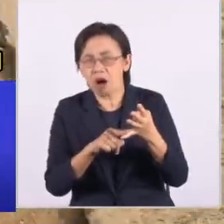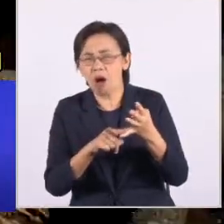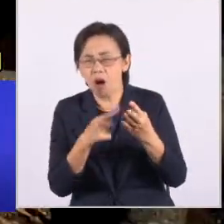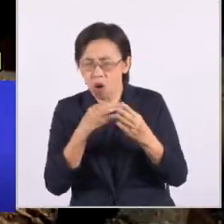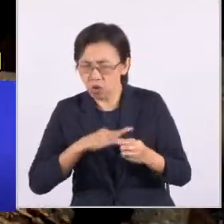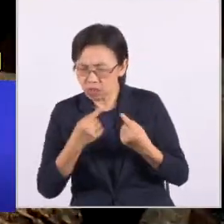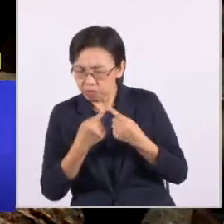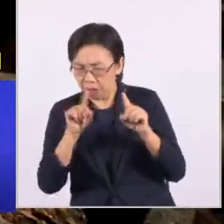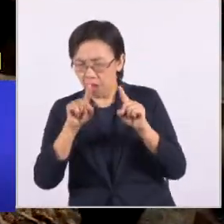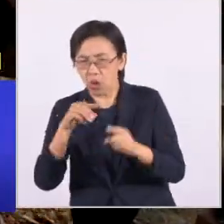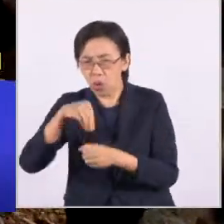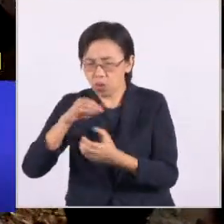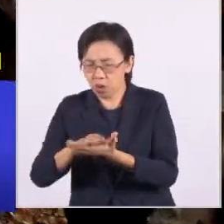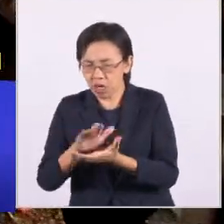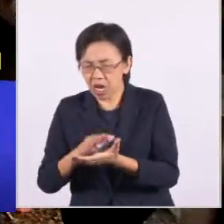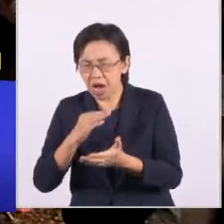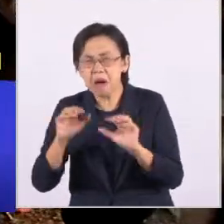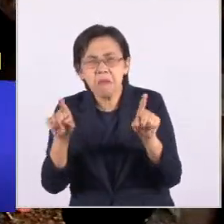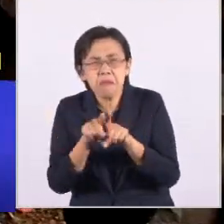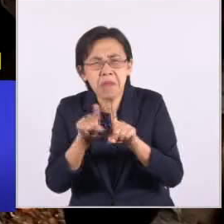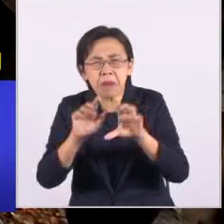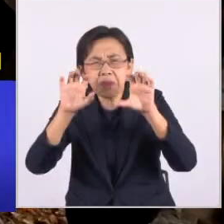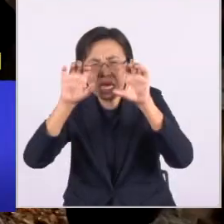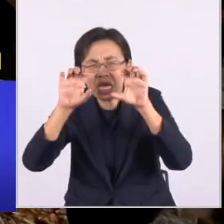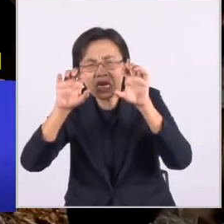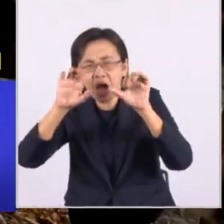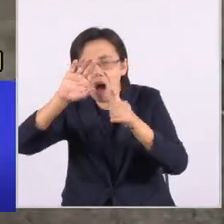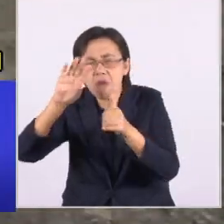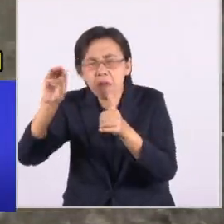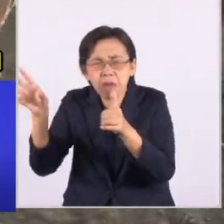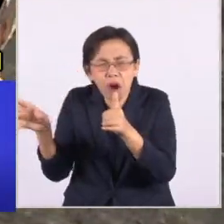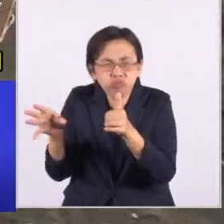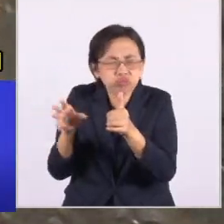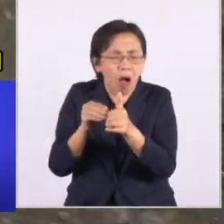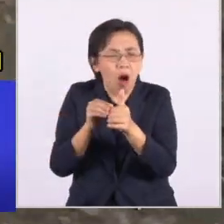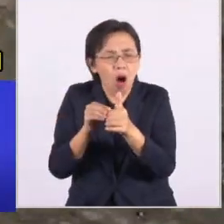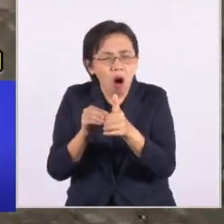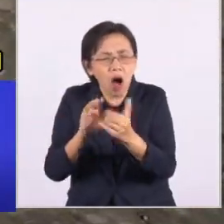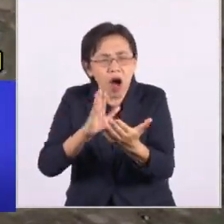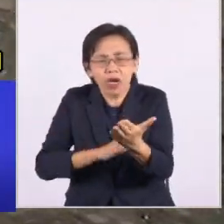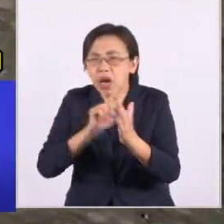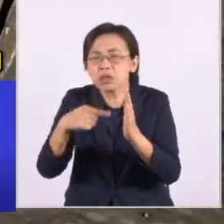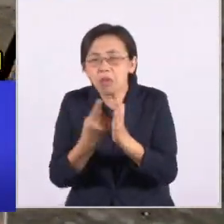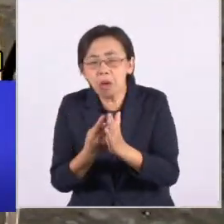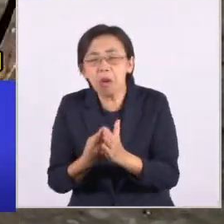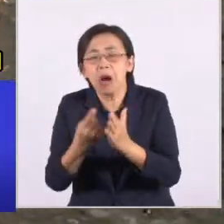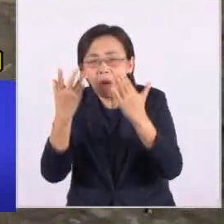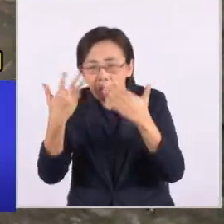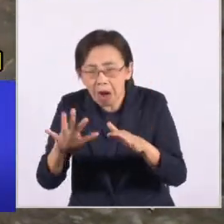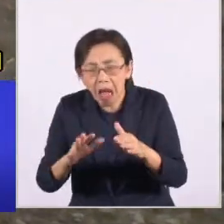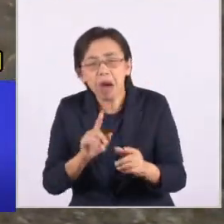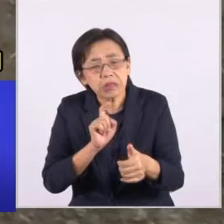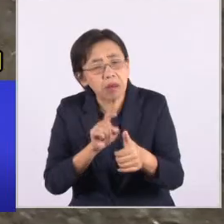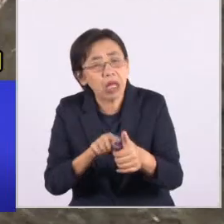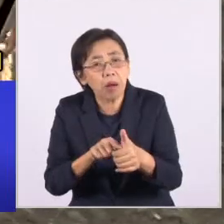ๆตอนที่อยู่ที่โรงเรียนเหมือนถูกผีเข้าแล้วแต่ละครั้งนานเป็นชั่วโมงเลยพอสอบถามอะไรก็ไม่รู้เรื่องแล้วพออาการสงบลง